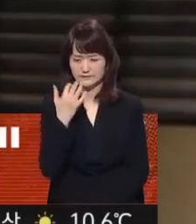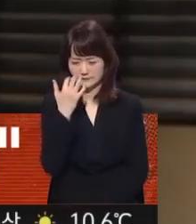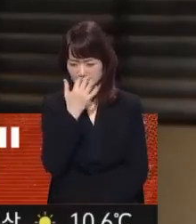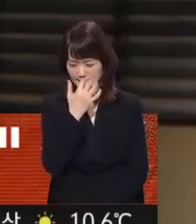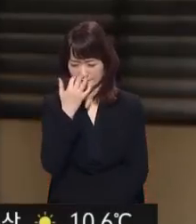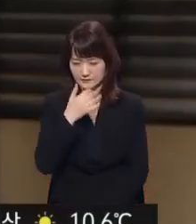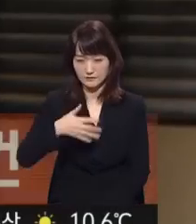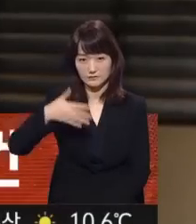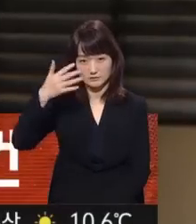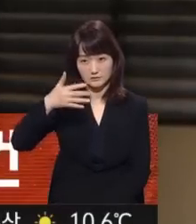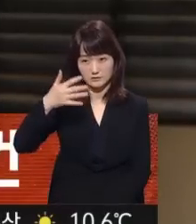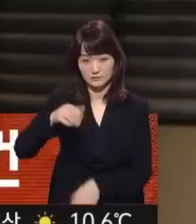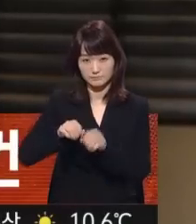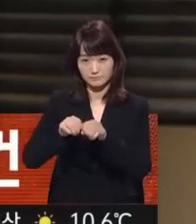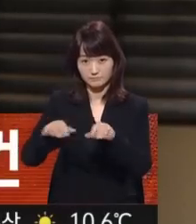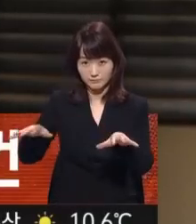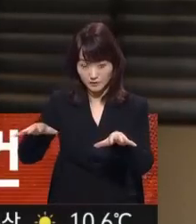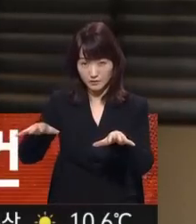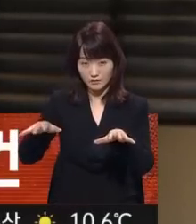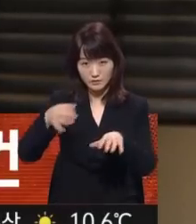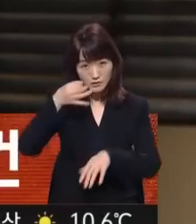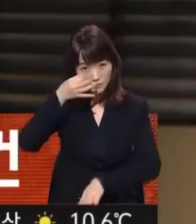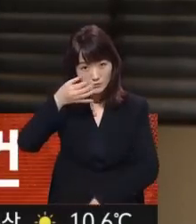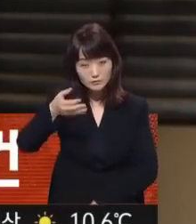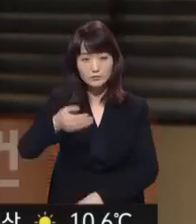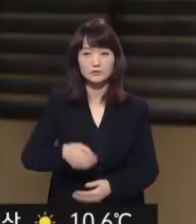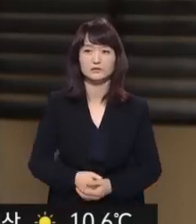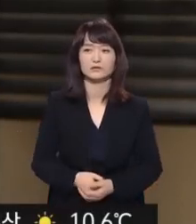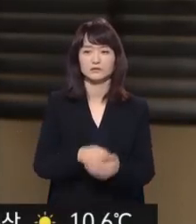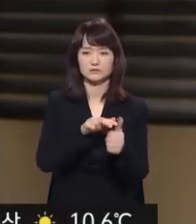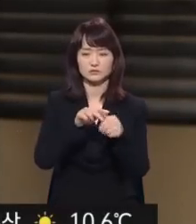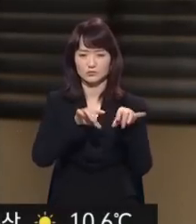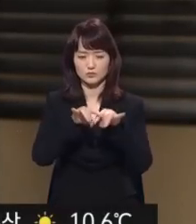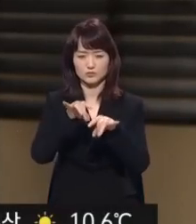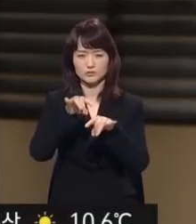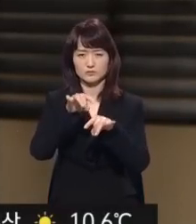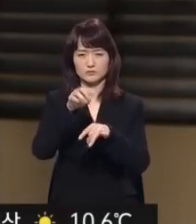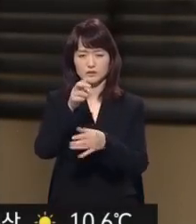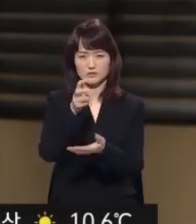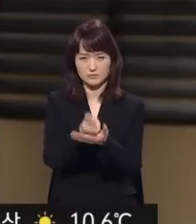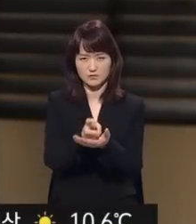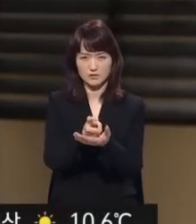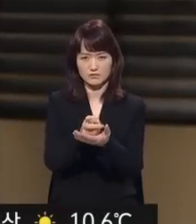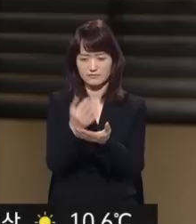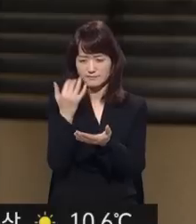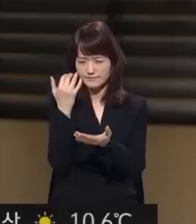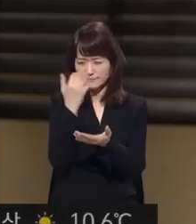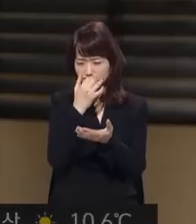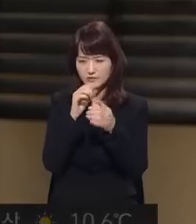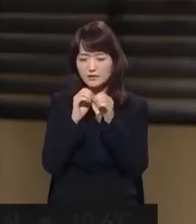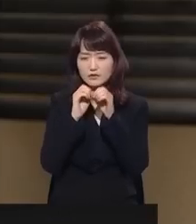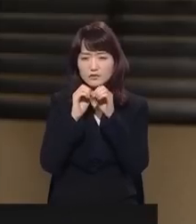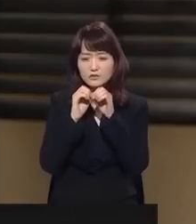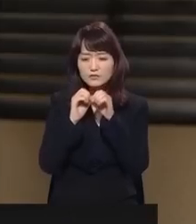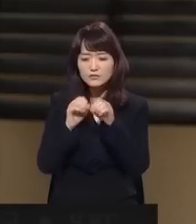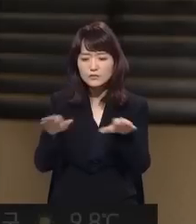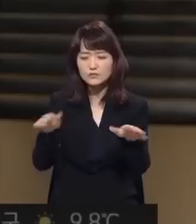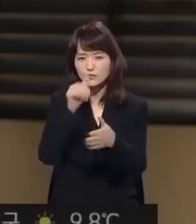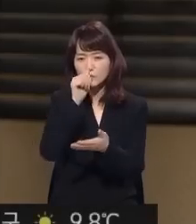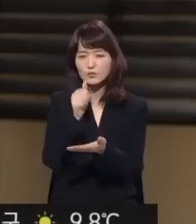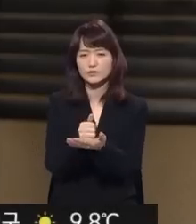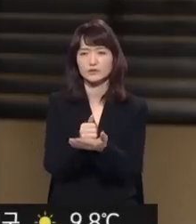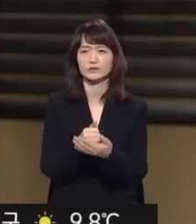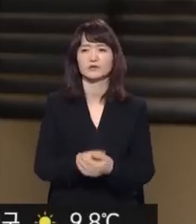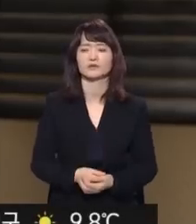어떤 영상을 유포를 틀었습니다 그래서 정보통신망법상의 음란물 유포죄가 성립할 수 있는데 좀 더 나아가야 될 것 같아요